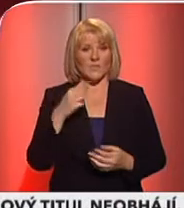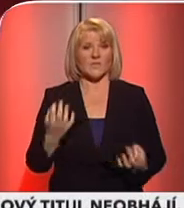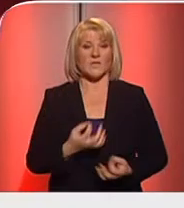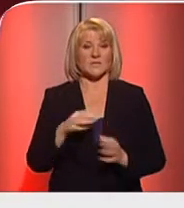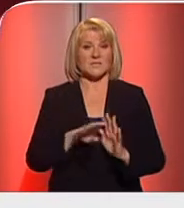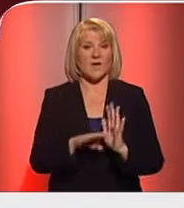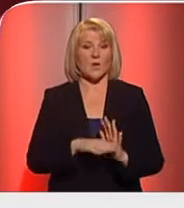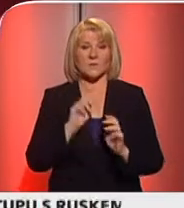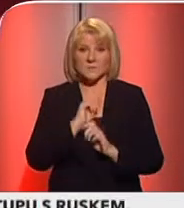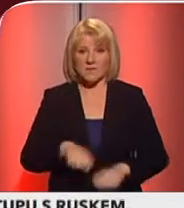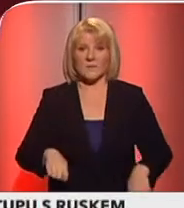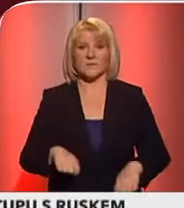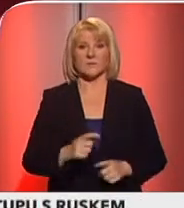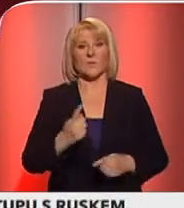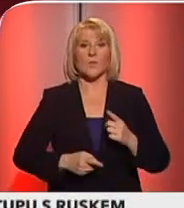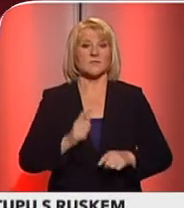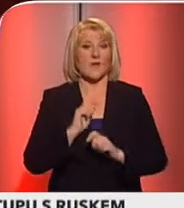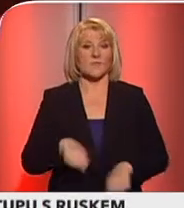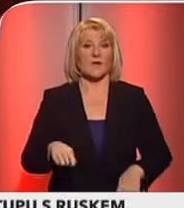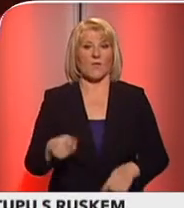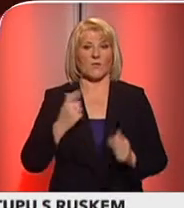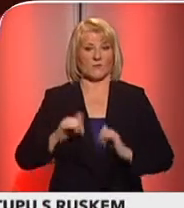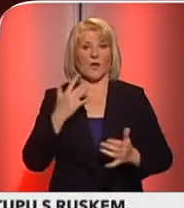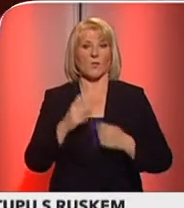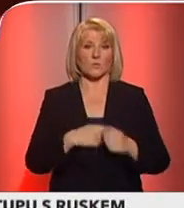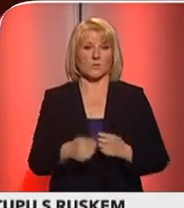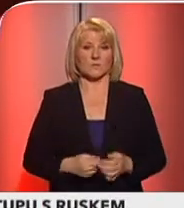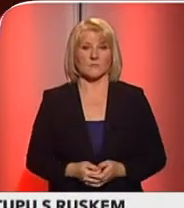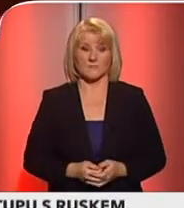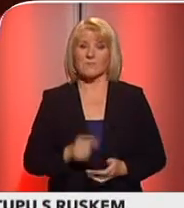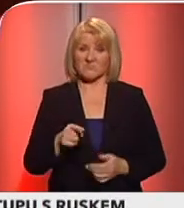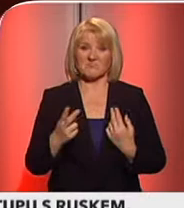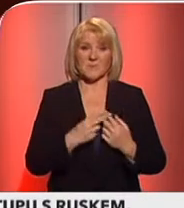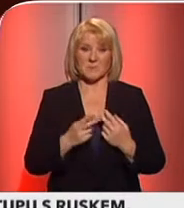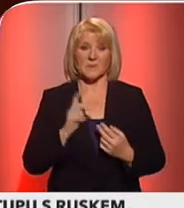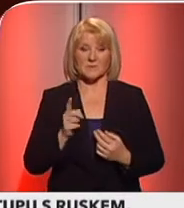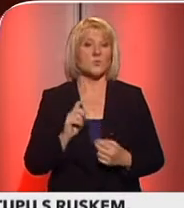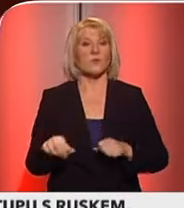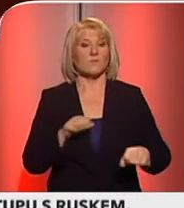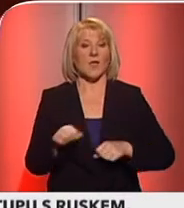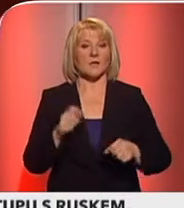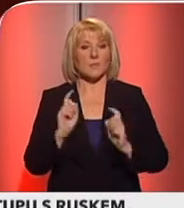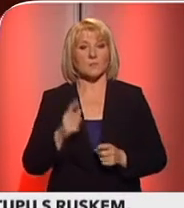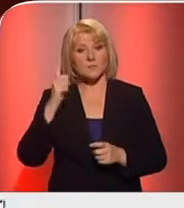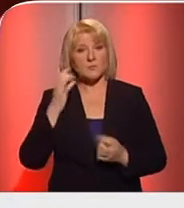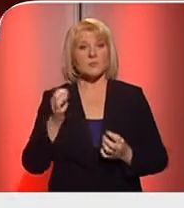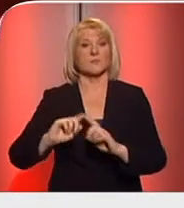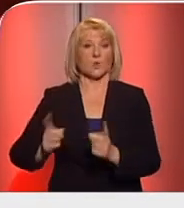stávce, nebo mluvíme rovnou o politické stávce. No, to je taková třeskavinka, víte? Já si myslím, že vláda by se měla zabývat hlavně něčím